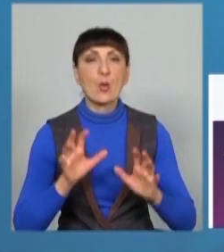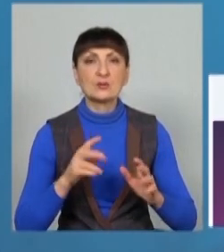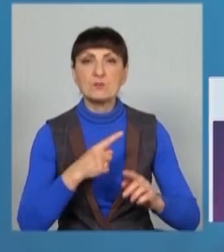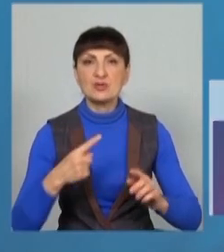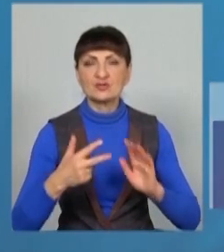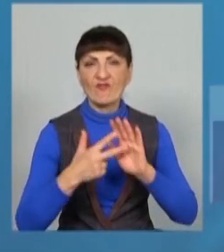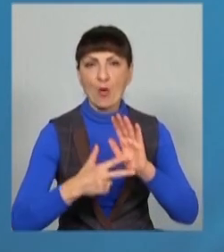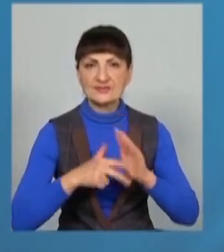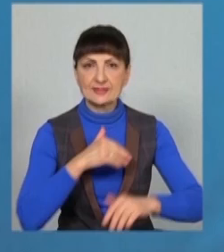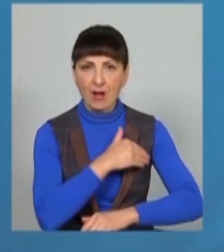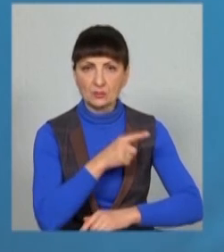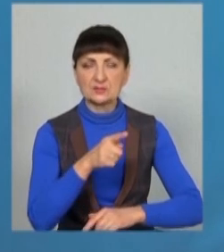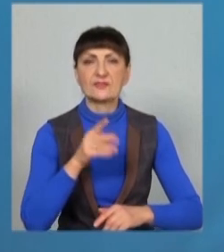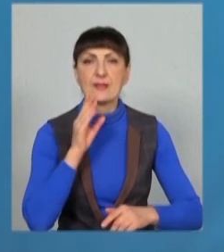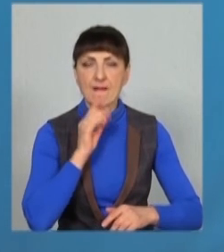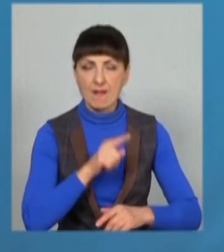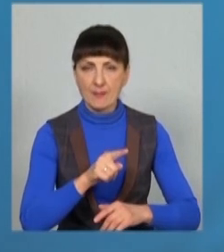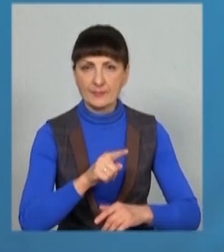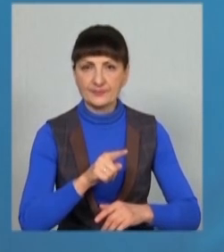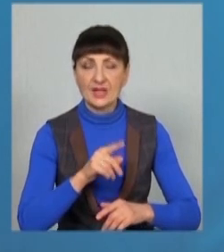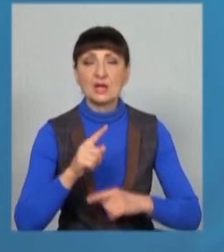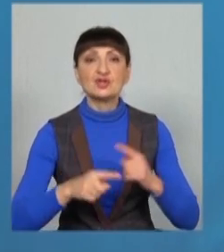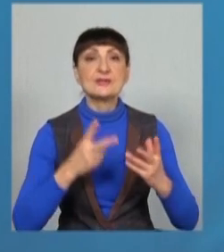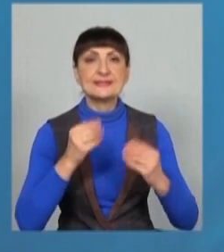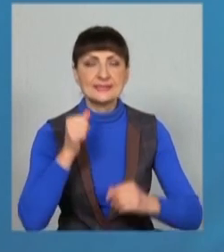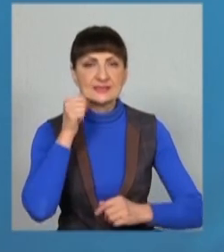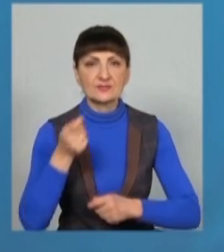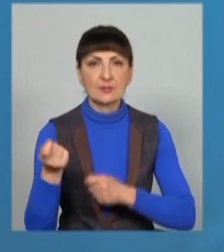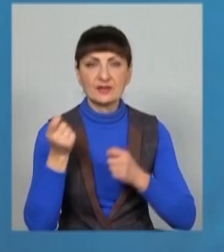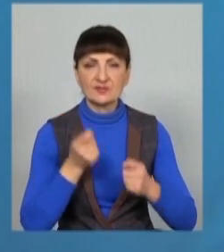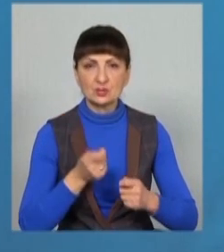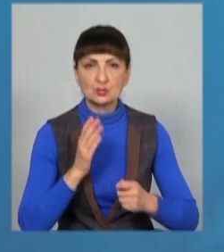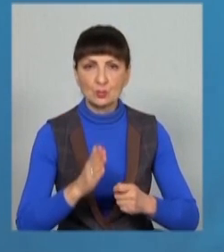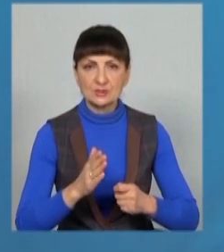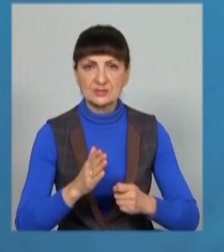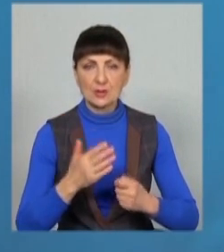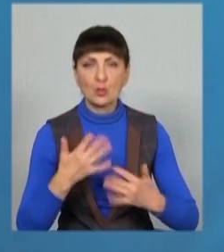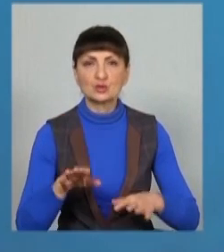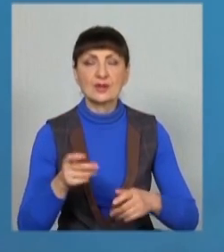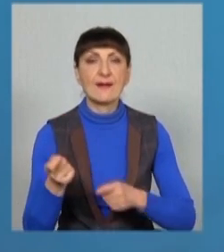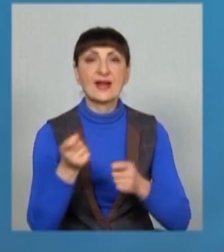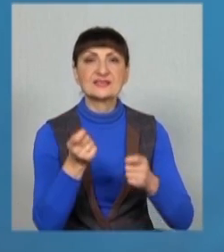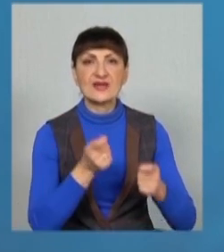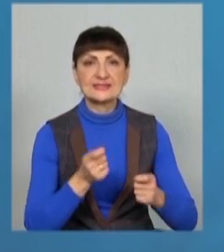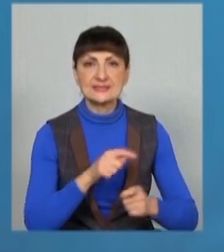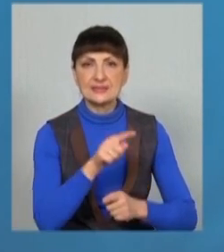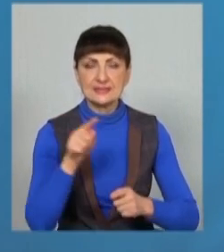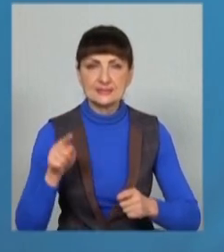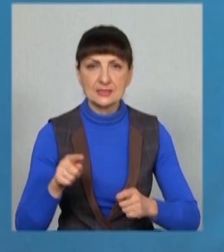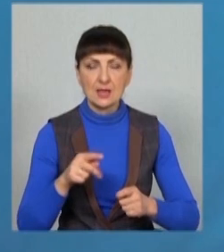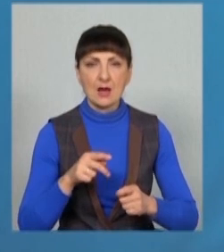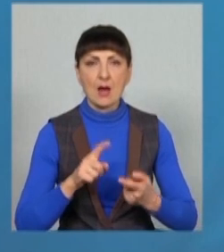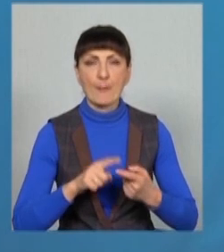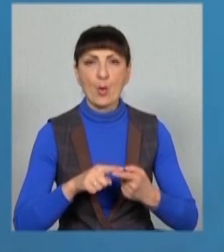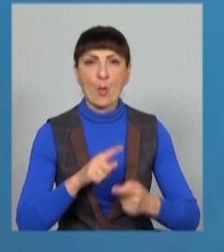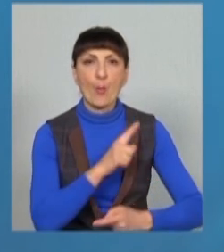температуру выдерживает через день завтра получим через день мы будем развозить уже по